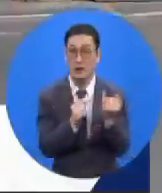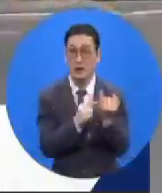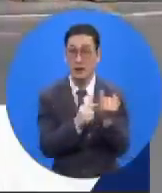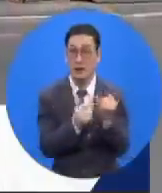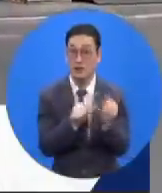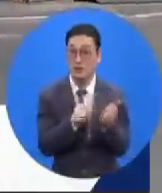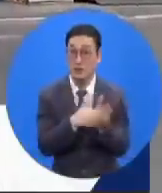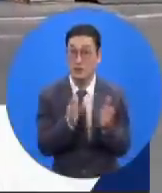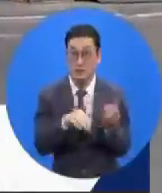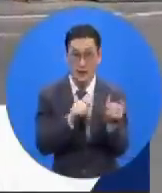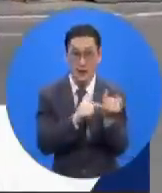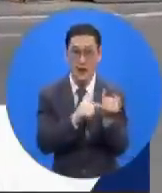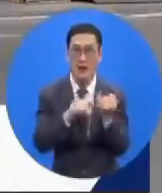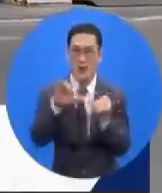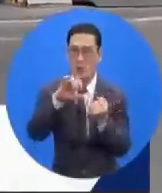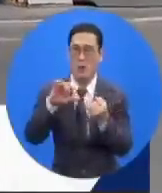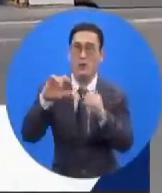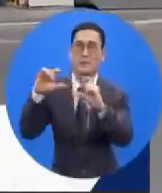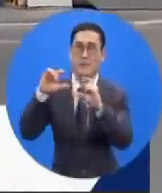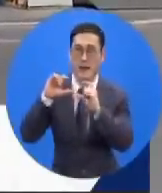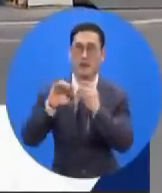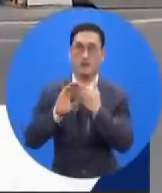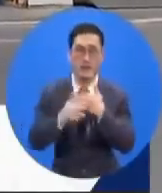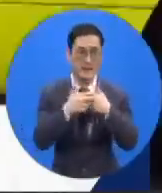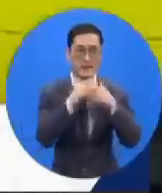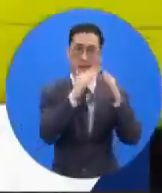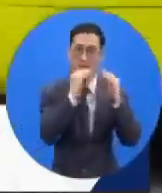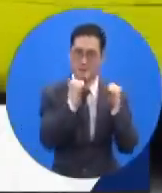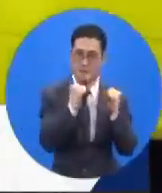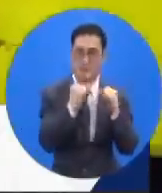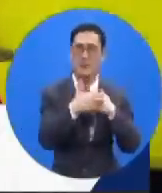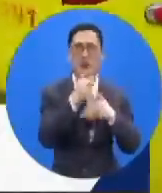코로나19 진단검사를 받은 뒤 자가 격리 중에 숨졌는데요.